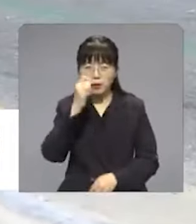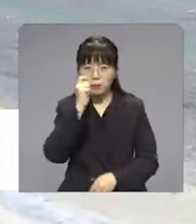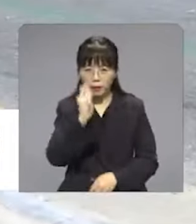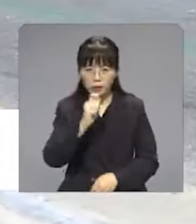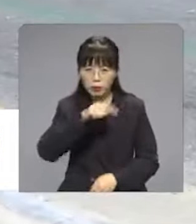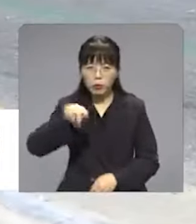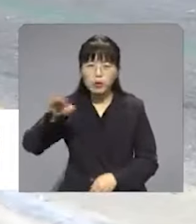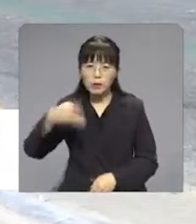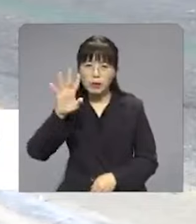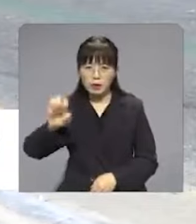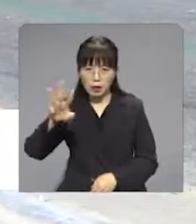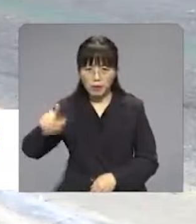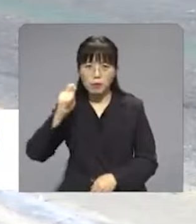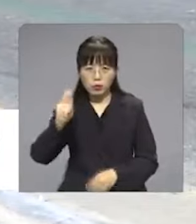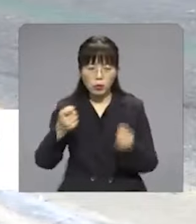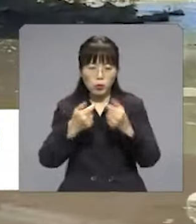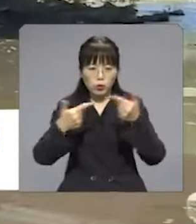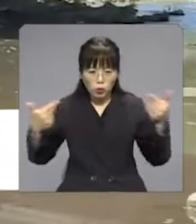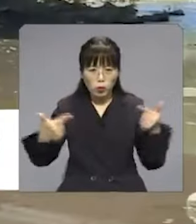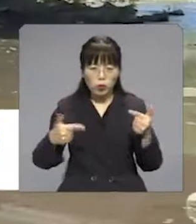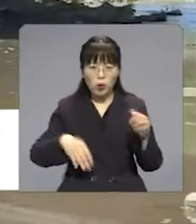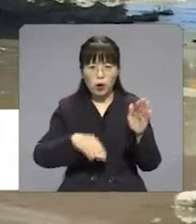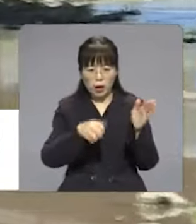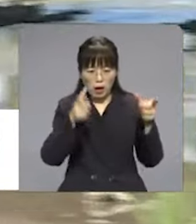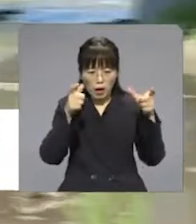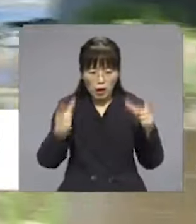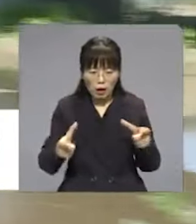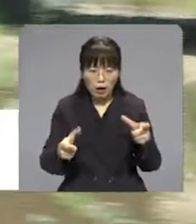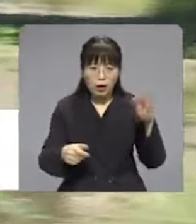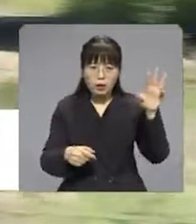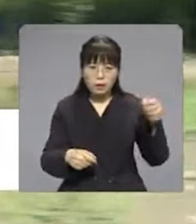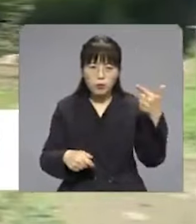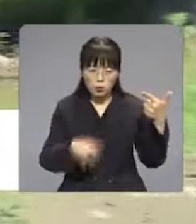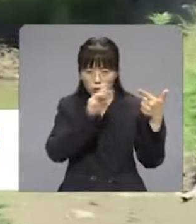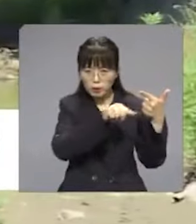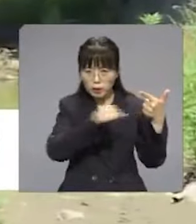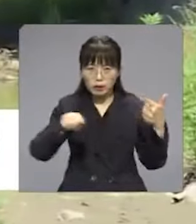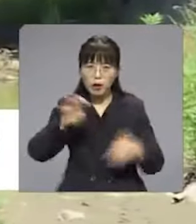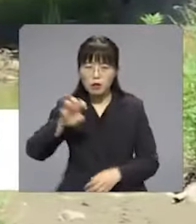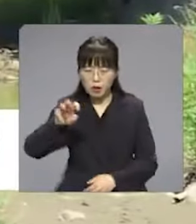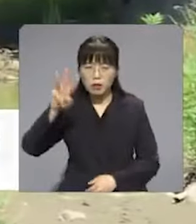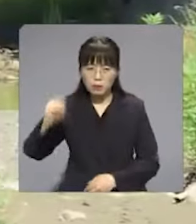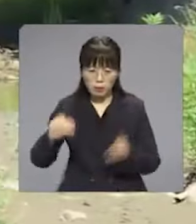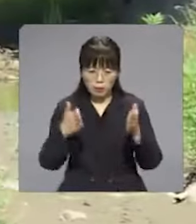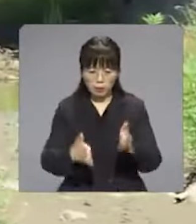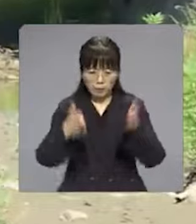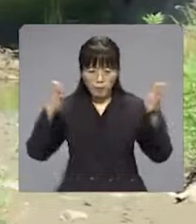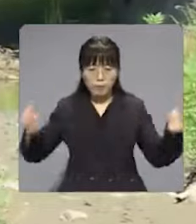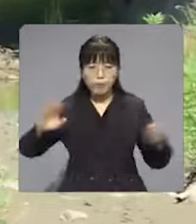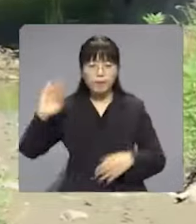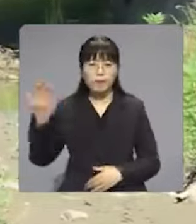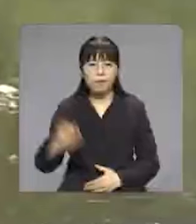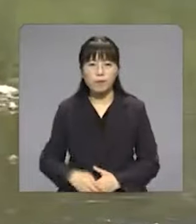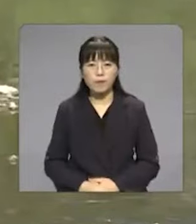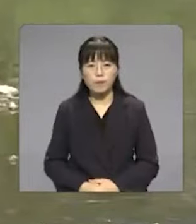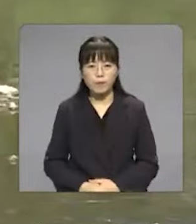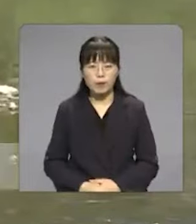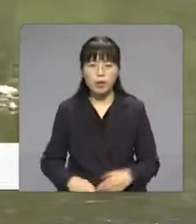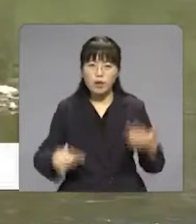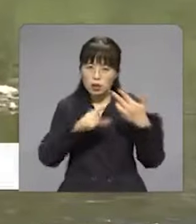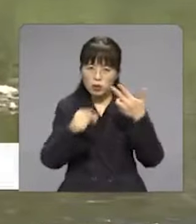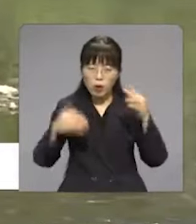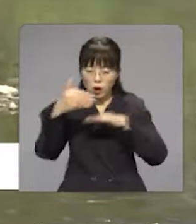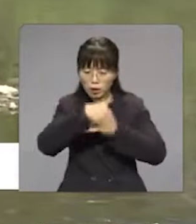333톤에서 344톤으로 높이고 하천폭은 36m에서 40m로 확장하기로 했습니다. 다음